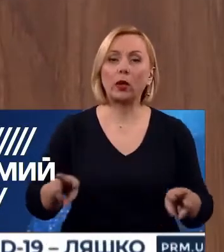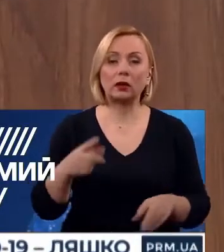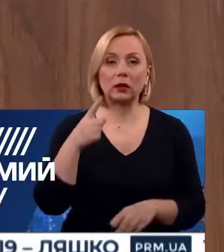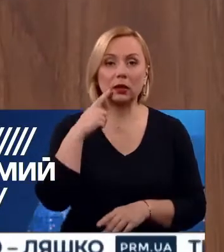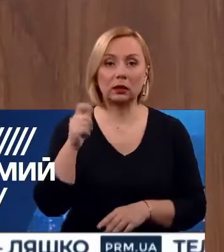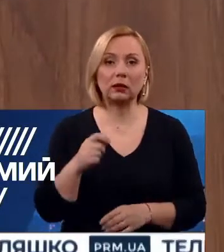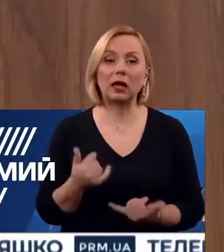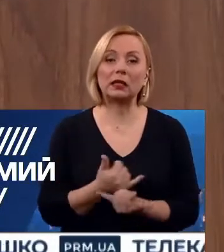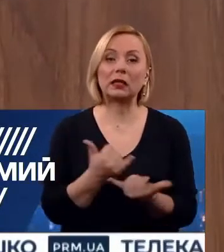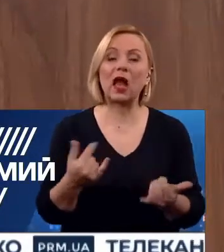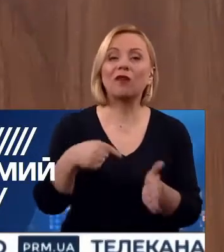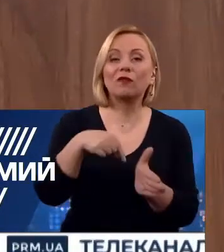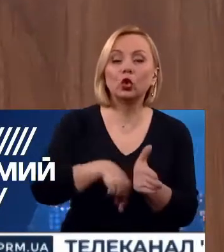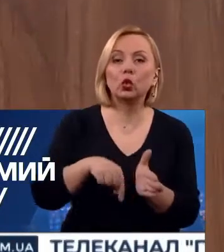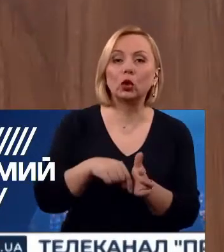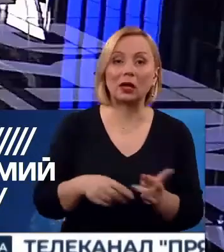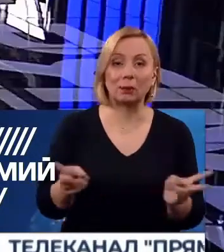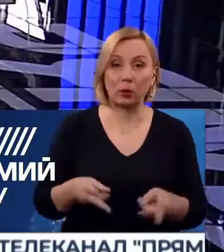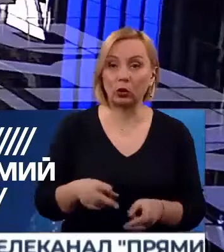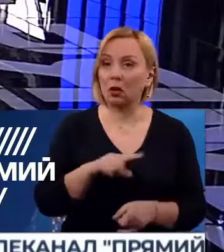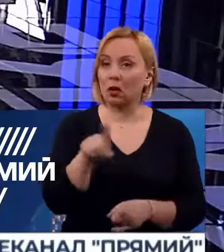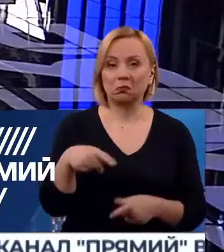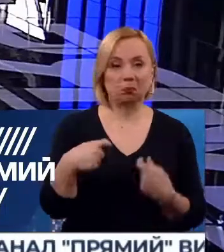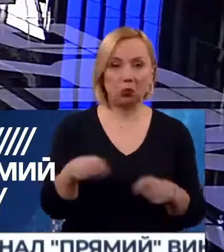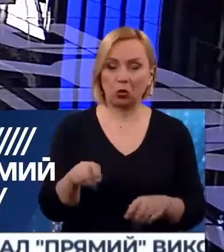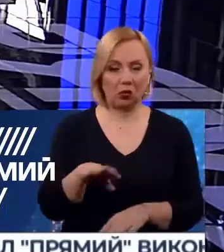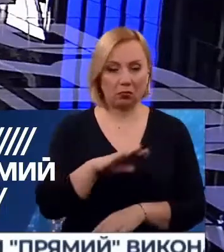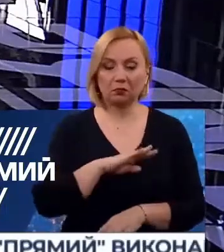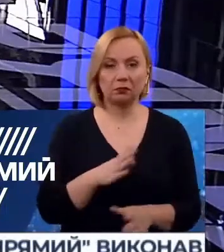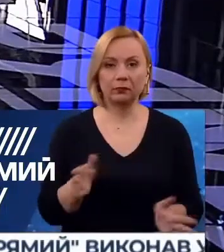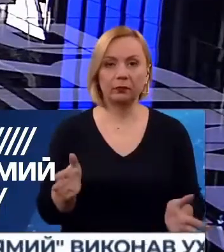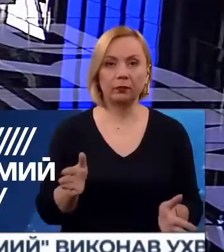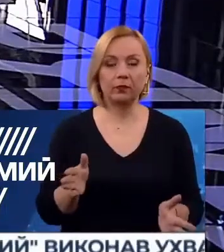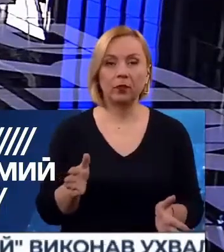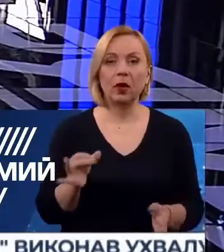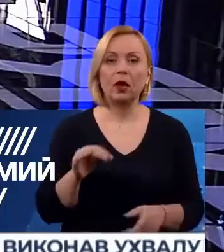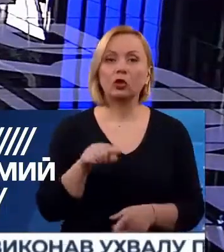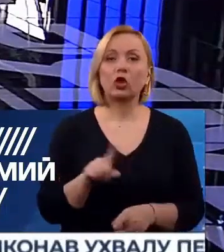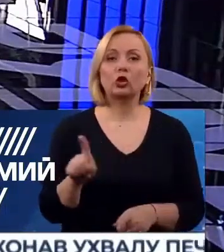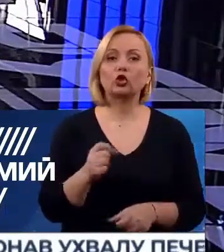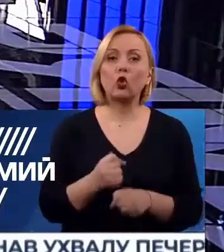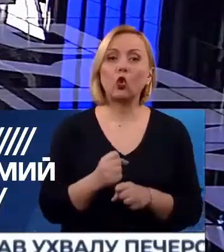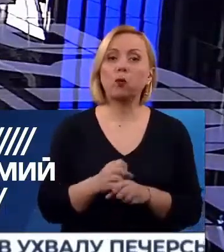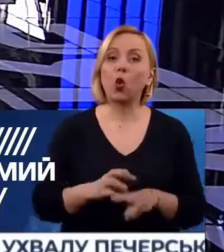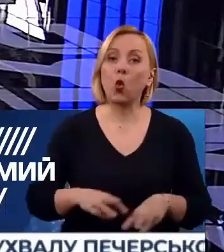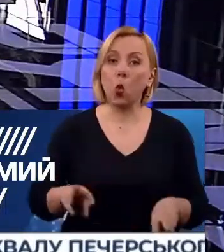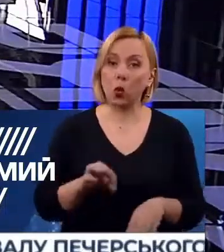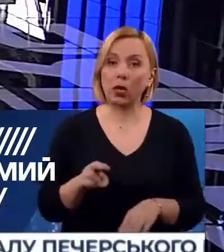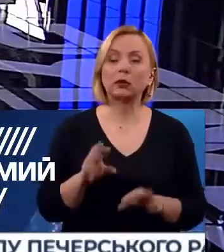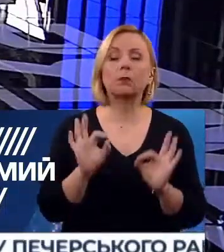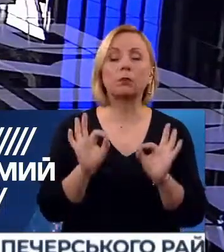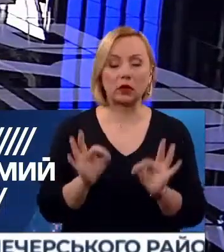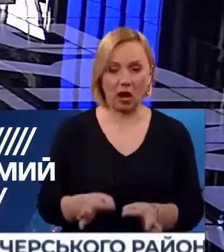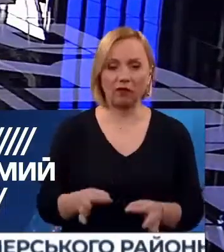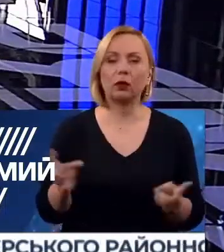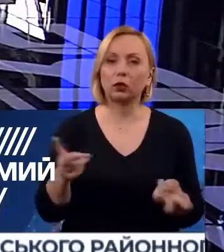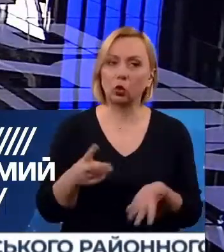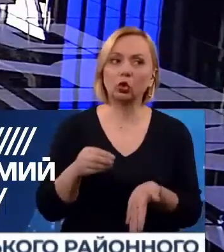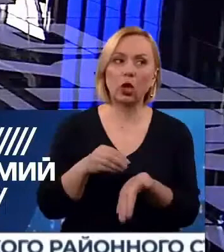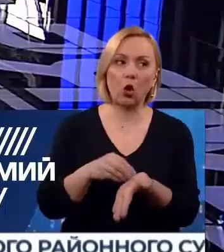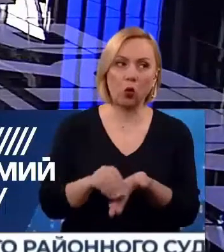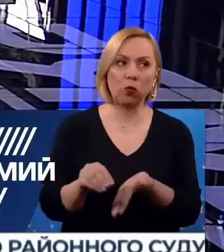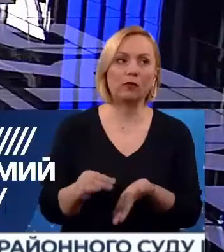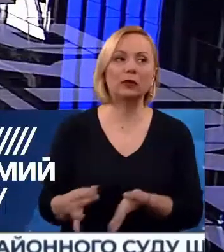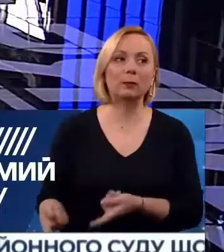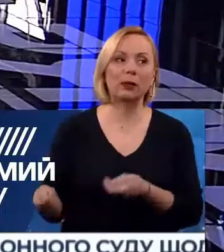для внутрішніх потреб. Ніхто з них не продасть. Тому, звичайно, те, що робить уряд, це правильно, потрібно їх закуповувати, завозити,